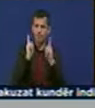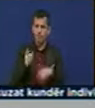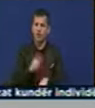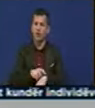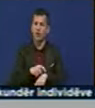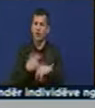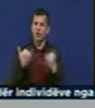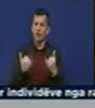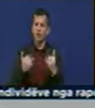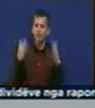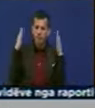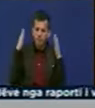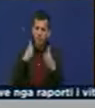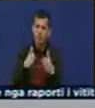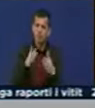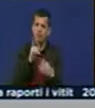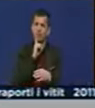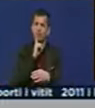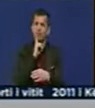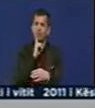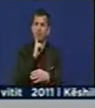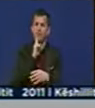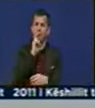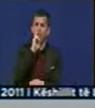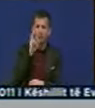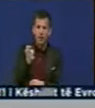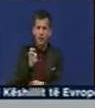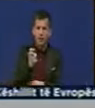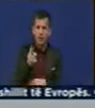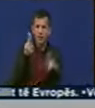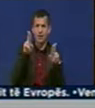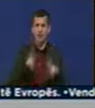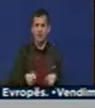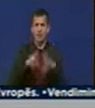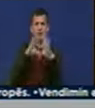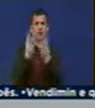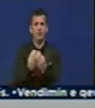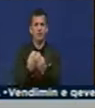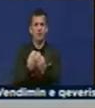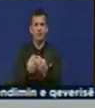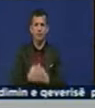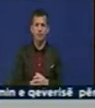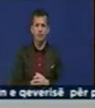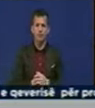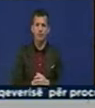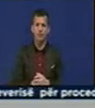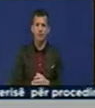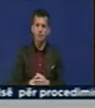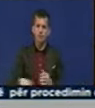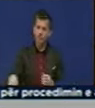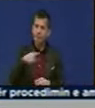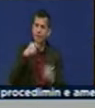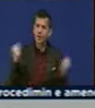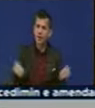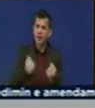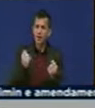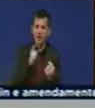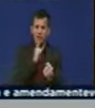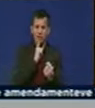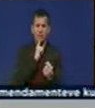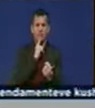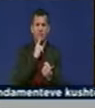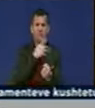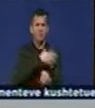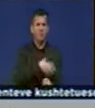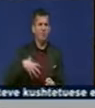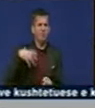konkrete, që edhe atyre të japim një përgjigje për të drejten që u takon. të angazhohemi që mamografi të cilin